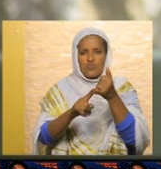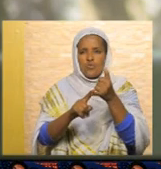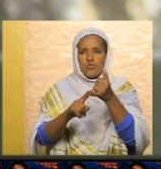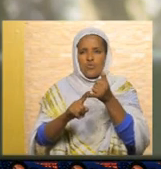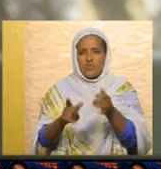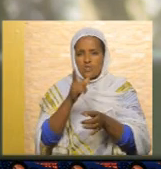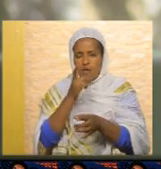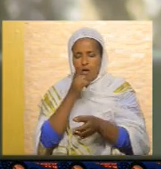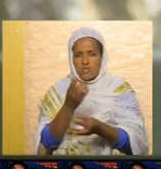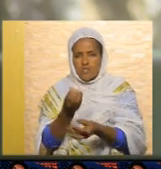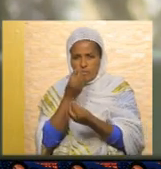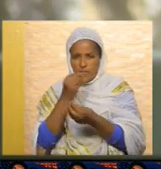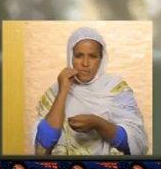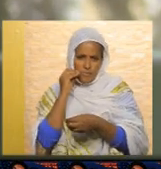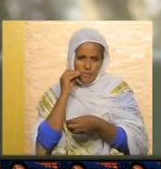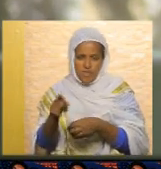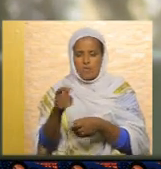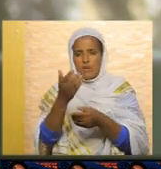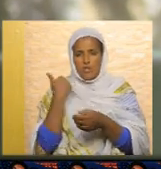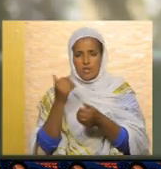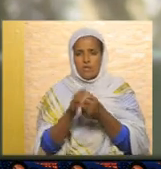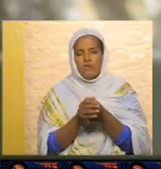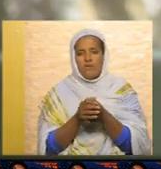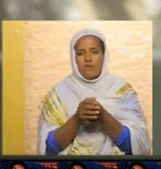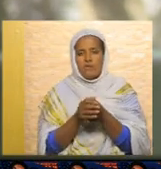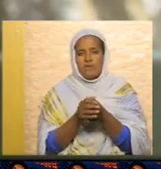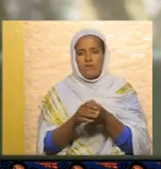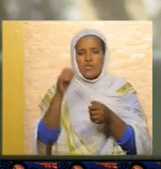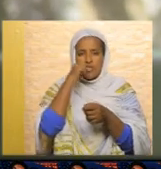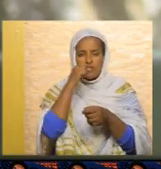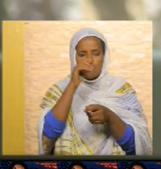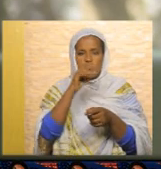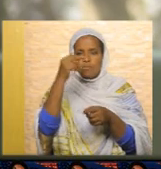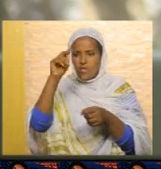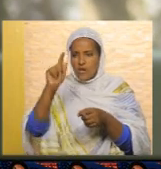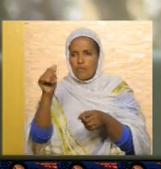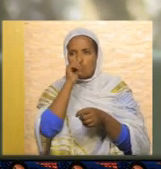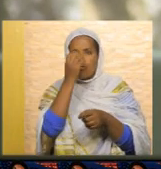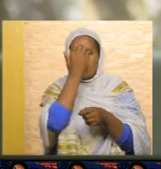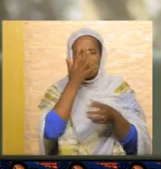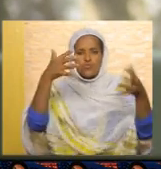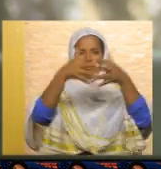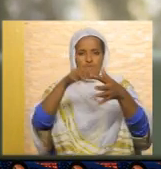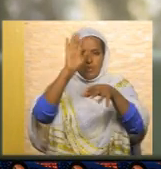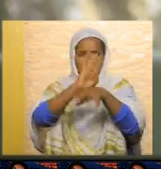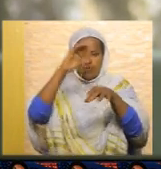የሴቶች ሚና በኢትዮጵያ ኦርቶዶክስ ተዋሕዶ ቤተ ክርስቲያን ውስጥ በጣም በጣም በጣም በጣም ሰፊ